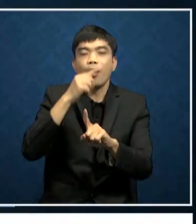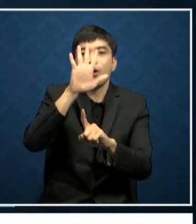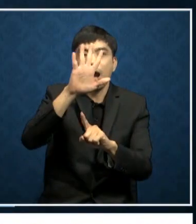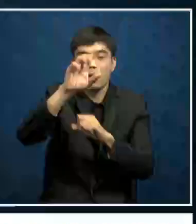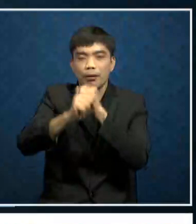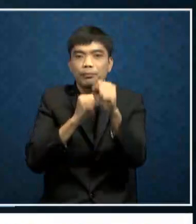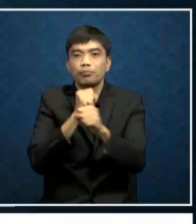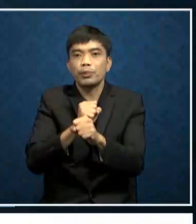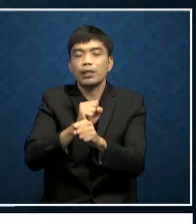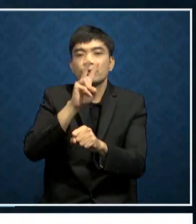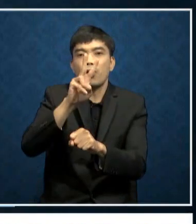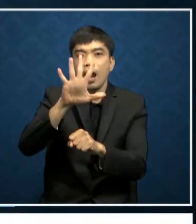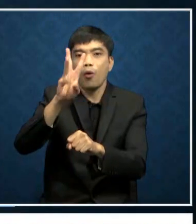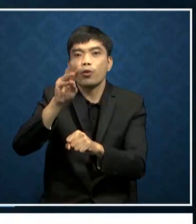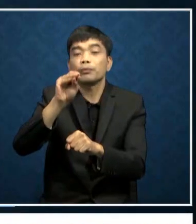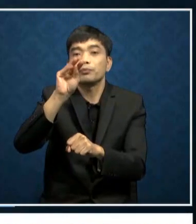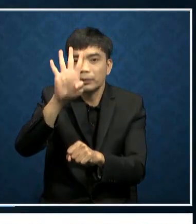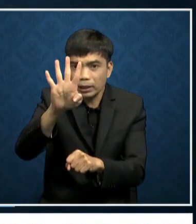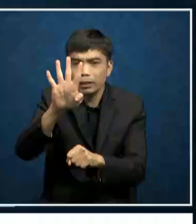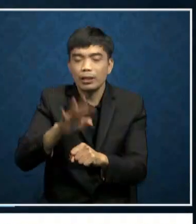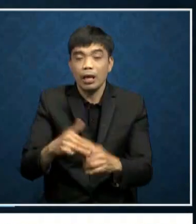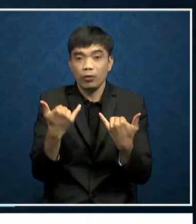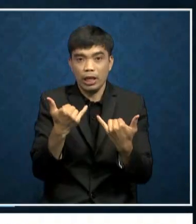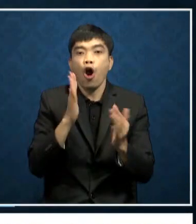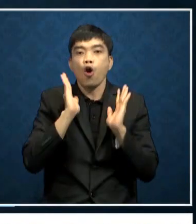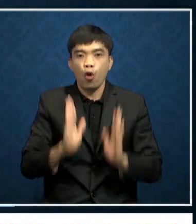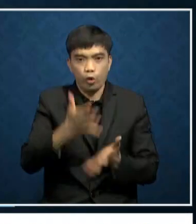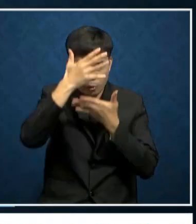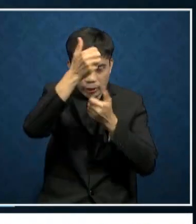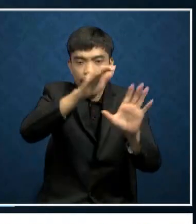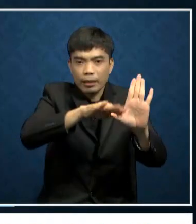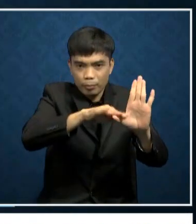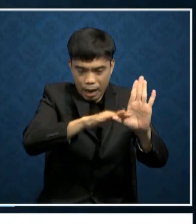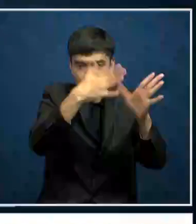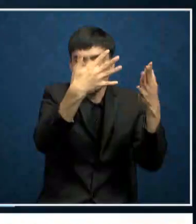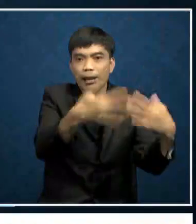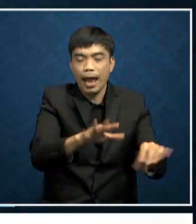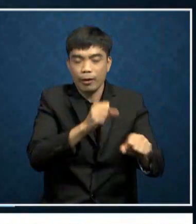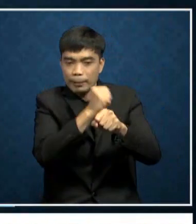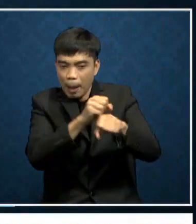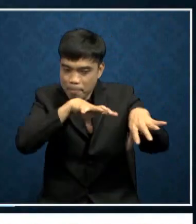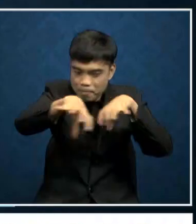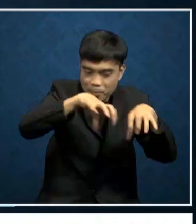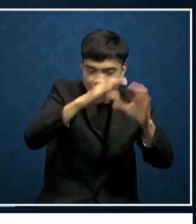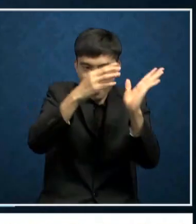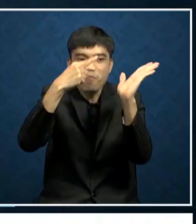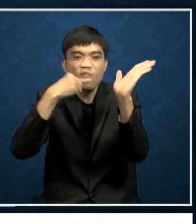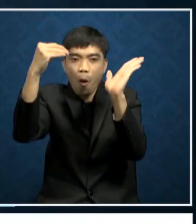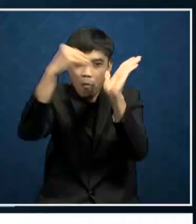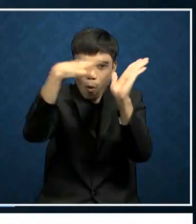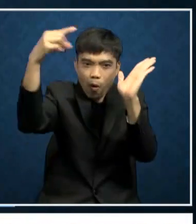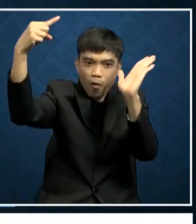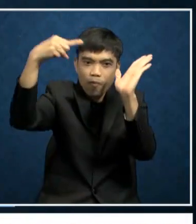นโยบายรัฐบาลนะครับอันนี้ก็มีผู้เข้าร่วมแล้ว 789รายกำลังผลิต4398